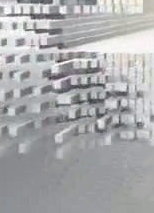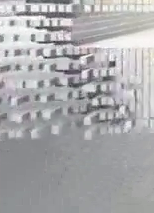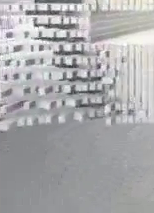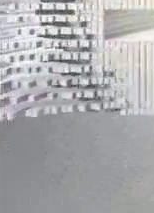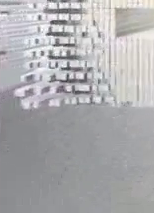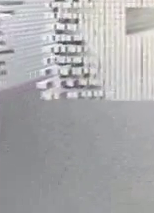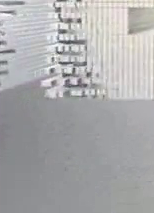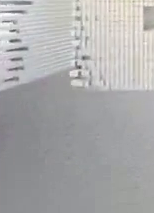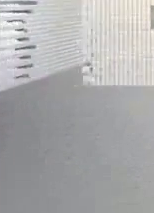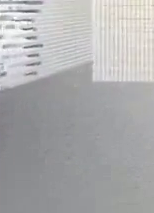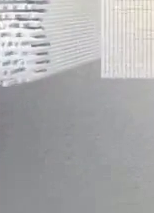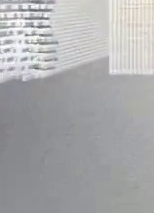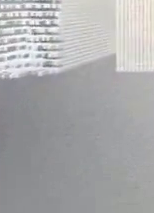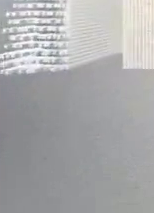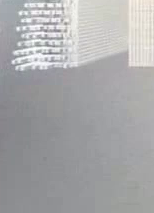Музика